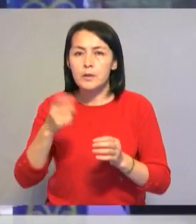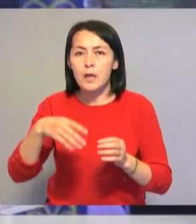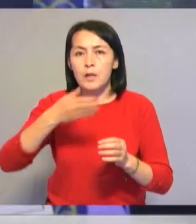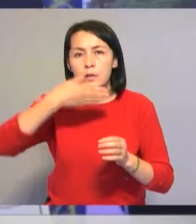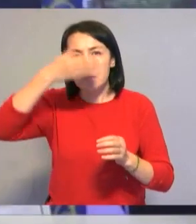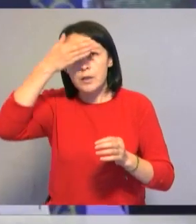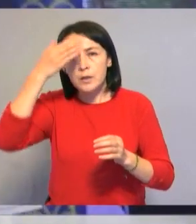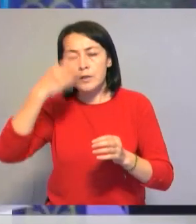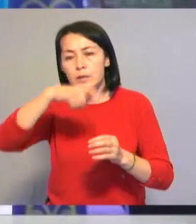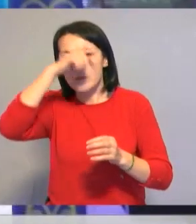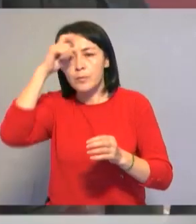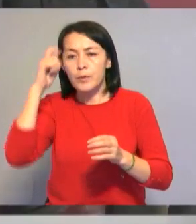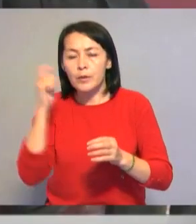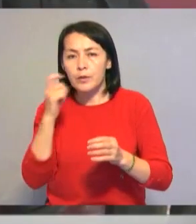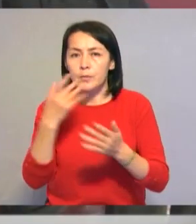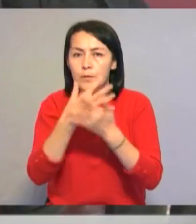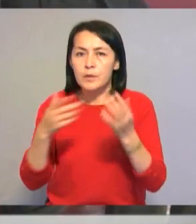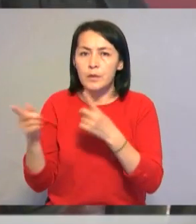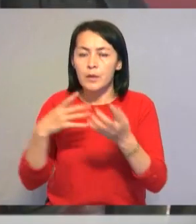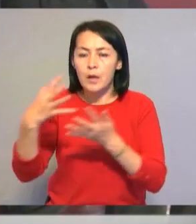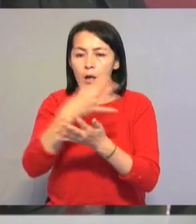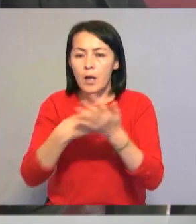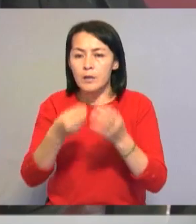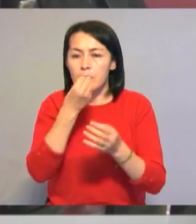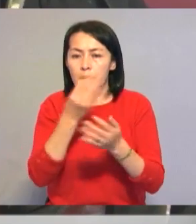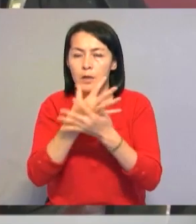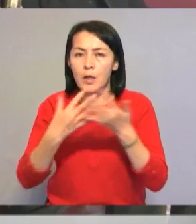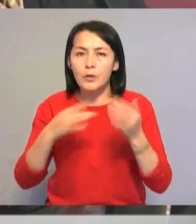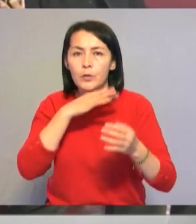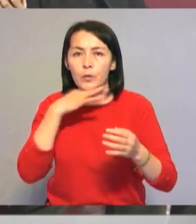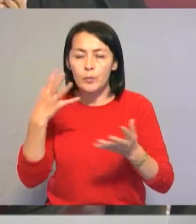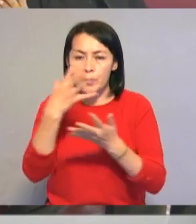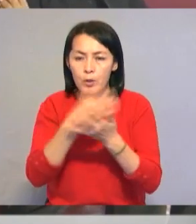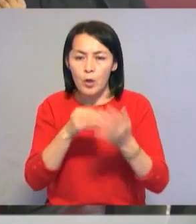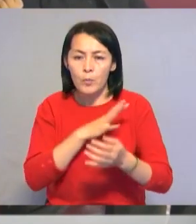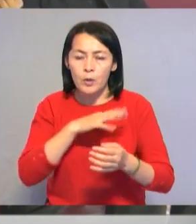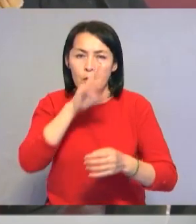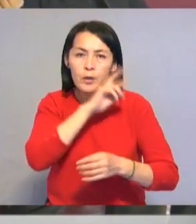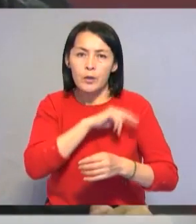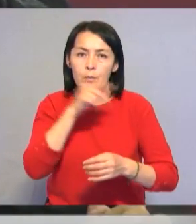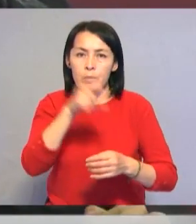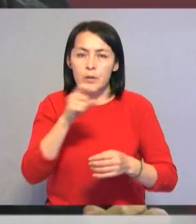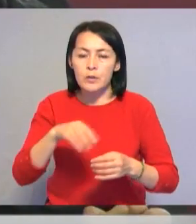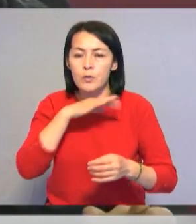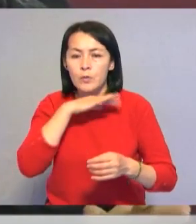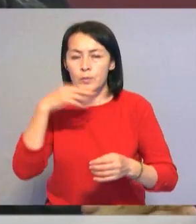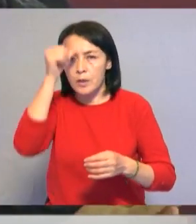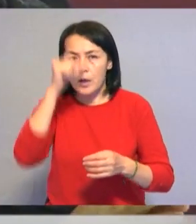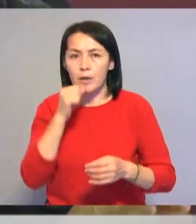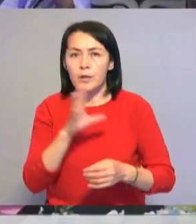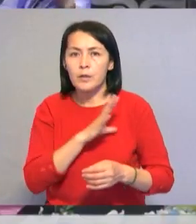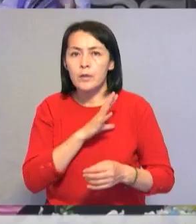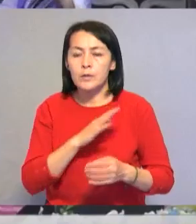алқабын баптап, қоңыр күзде жиын терім уақытында жылдық азығын еселеп, еңсеріп алды. Бұл еңбеккерлер үшін молшылық айы болып